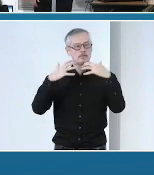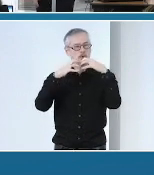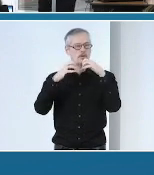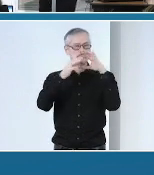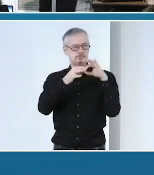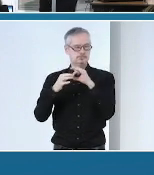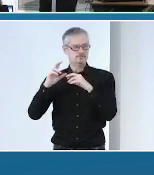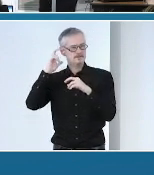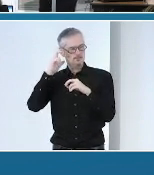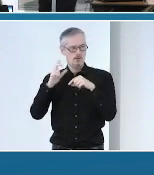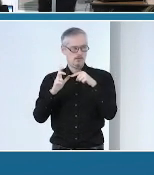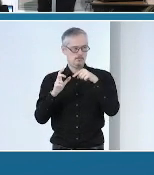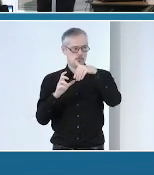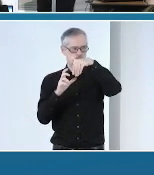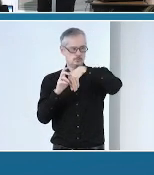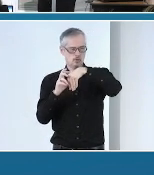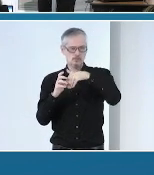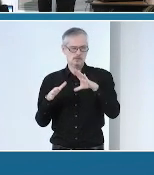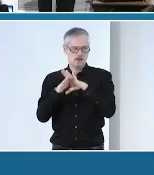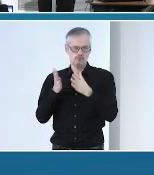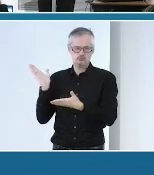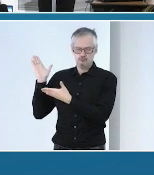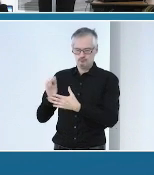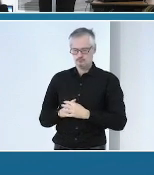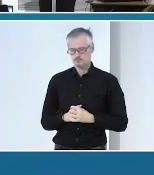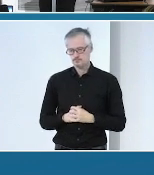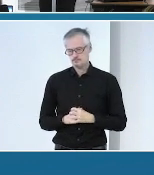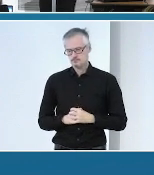vestibulaire. Mais bon, c'est pas. Et